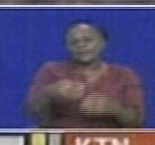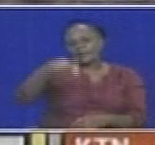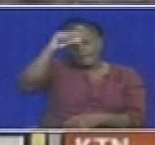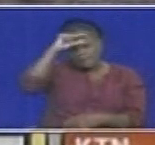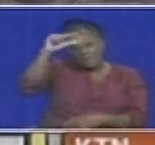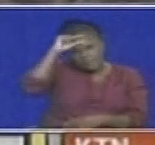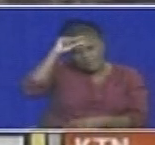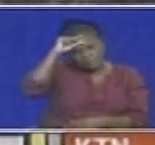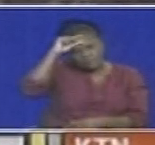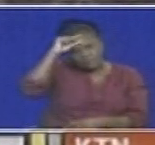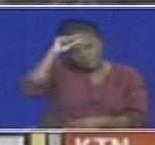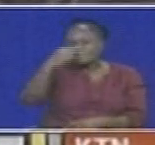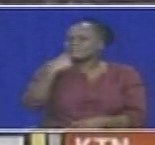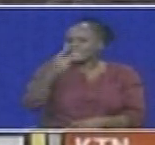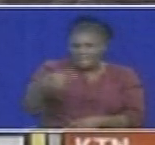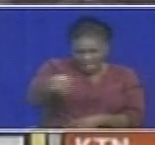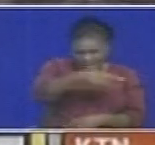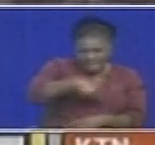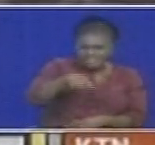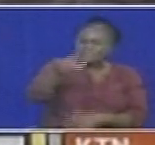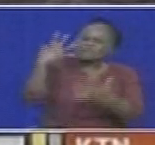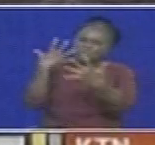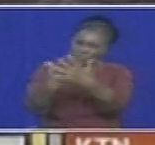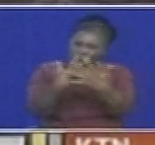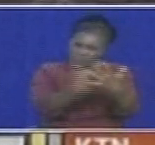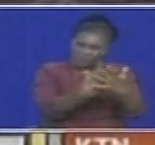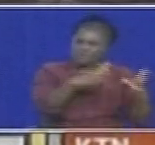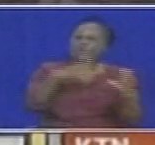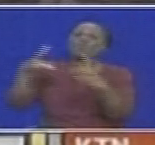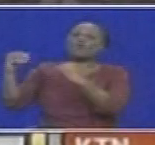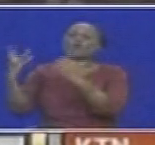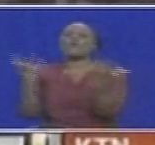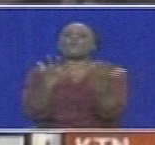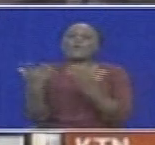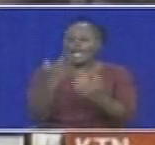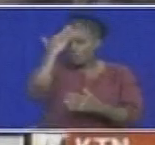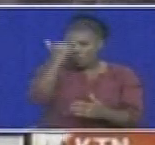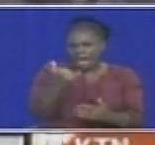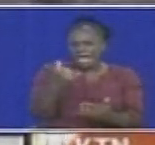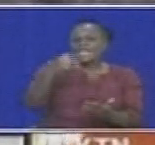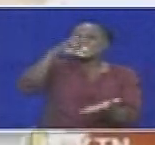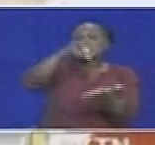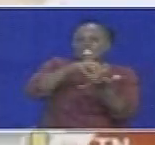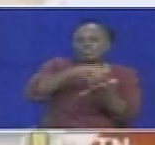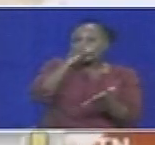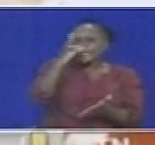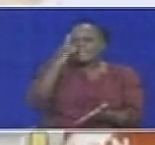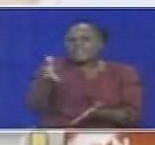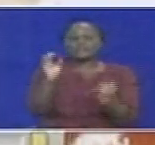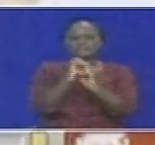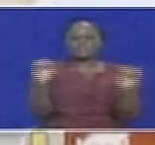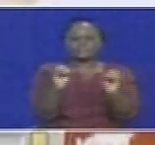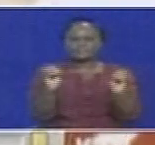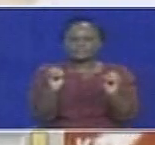yenyewe ituambie walishikwa wakapelekwa stesheni gani? Manake stesheni ya Nyeri hawakuwa. Tujui motive ya